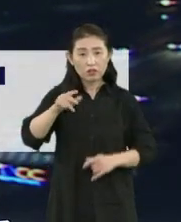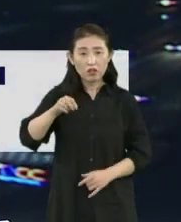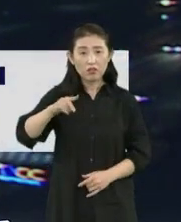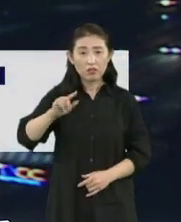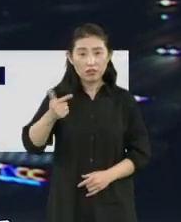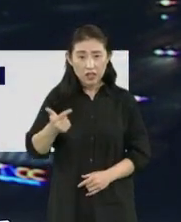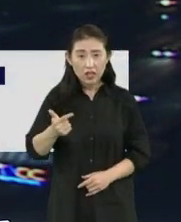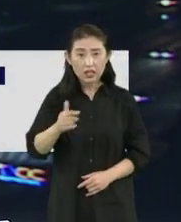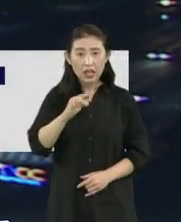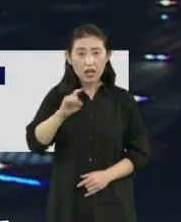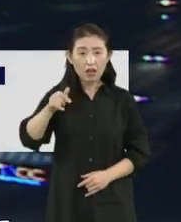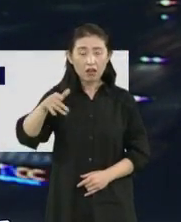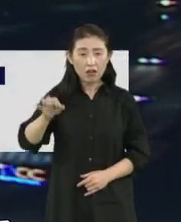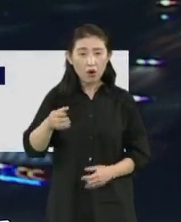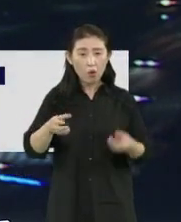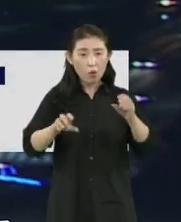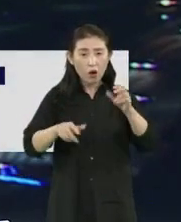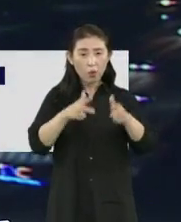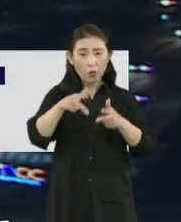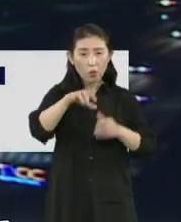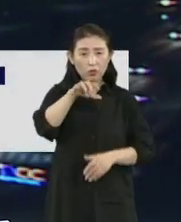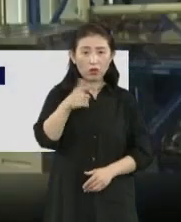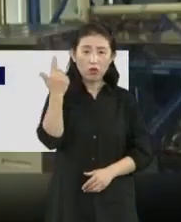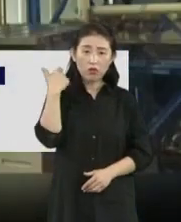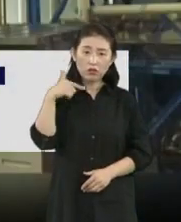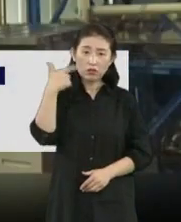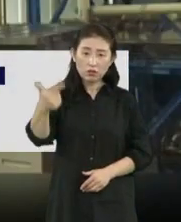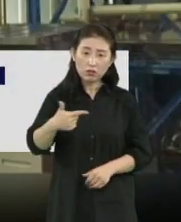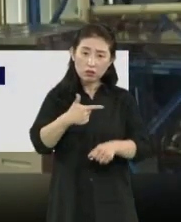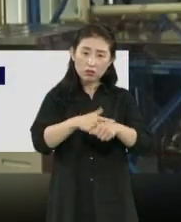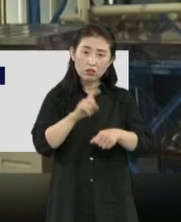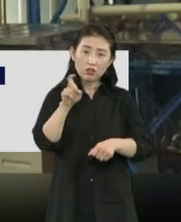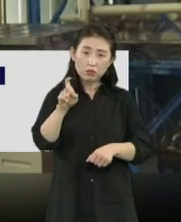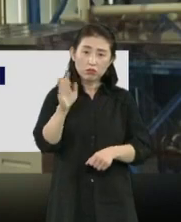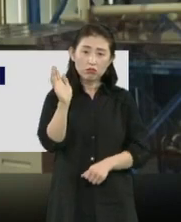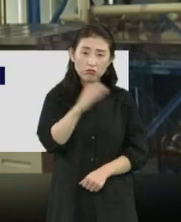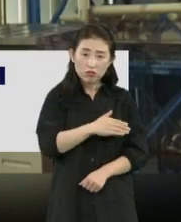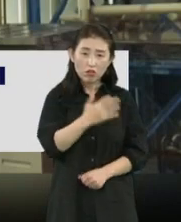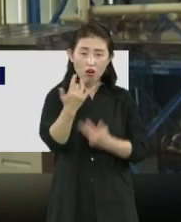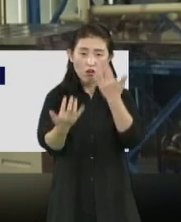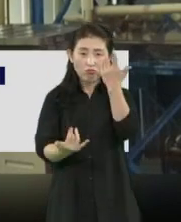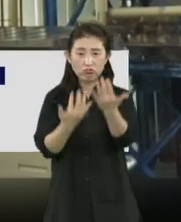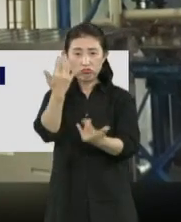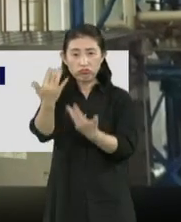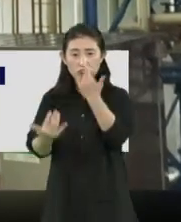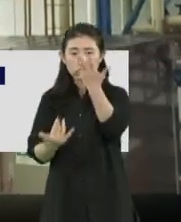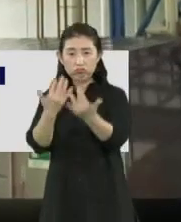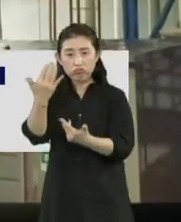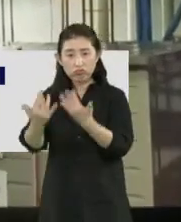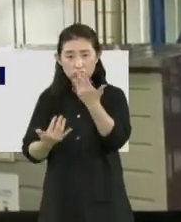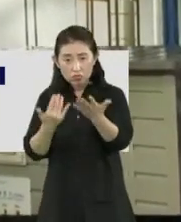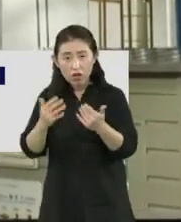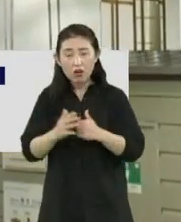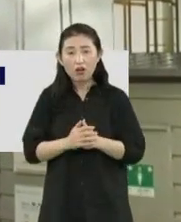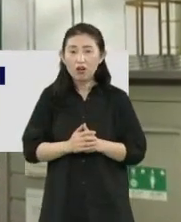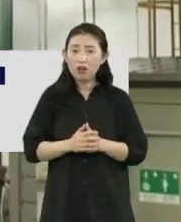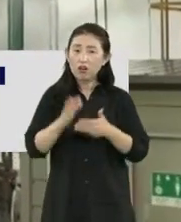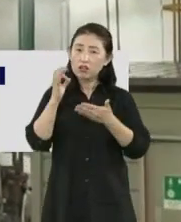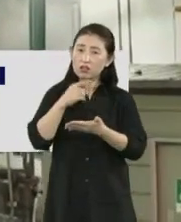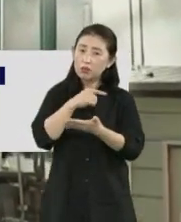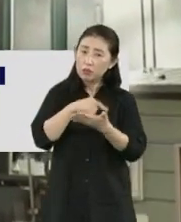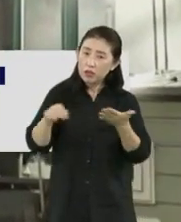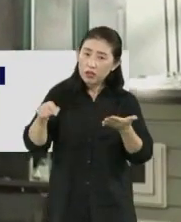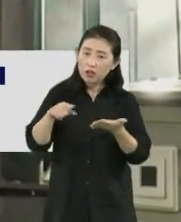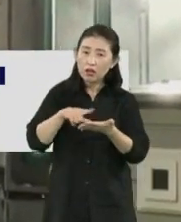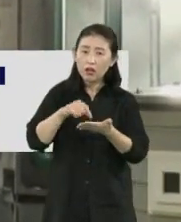청양군 정산면 애견화학공장에서 어제 저녁 6시 10분부터 불이 나 공장 내부 설비 등 330여 제곱미터가량을